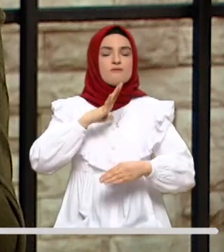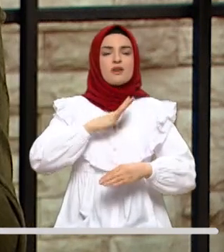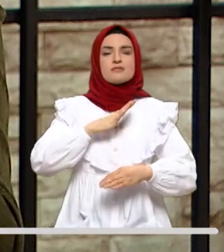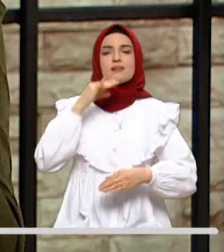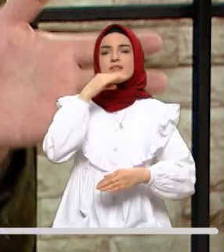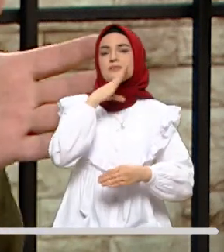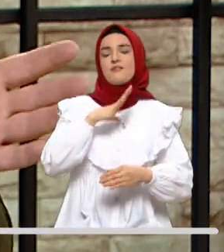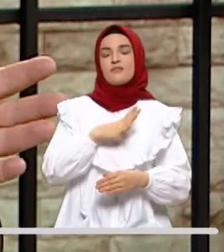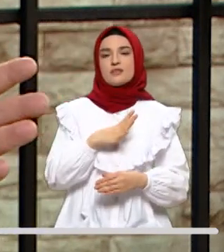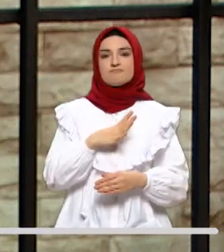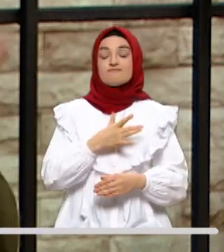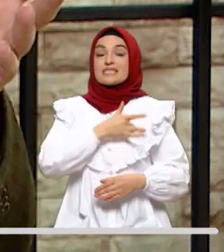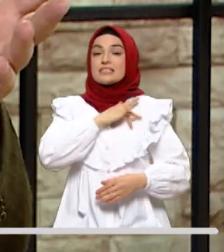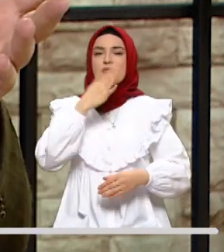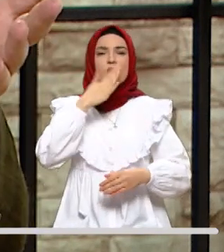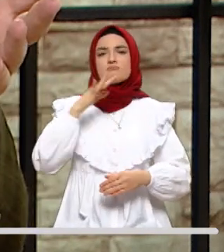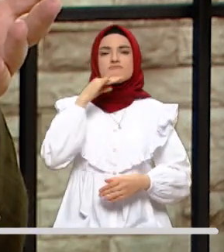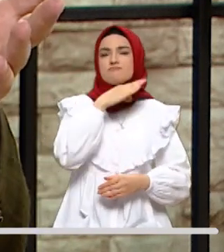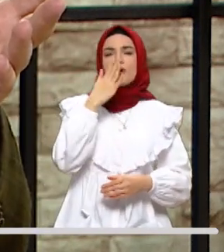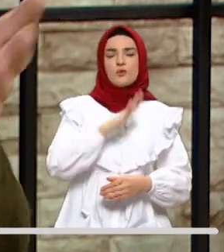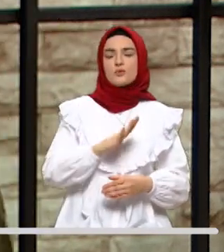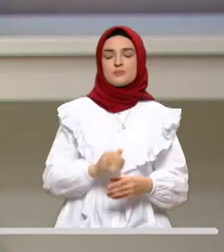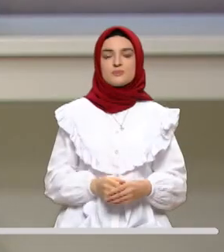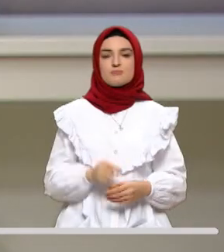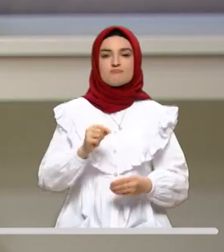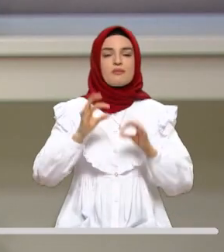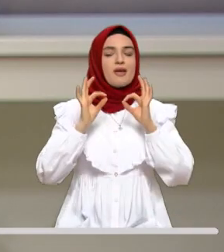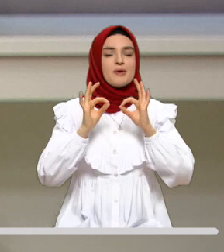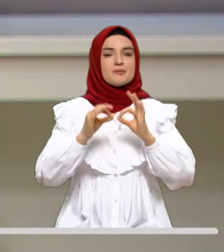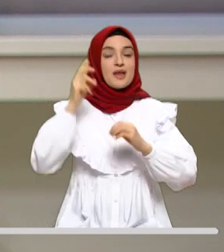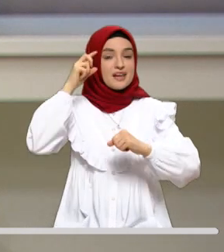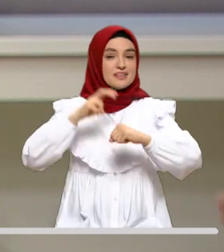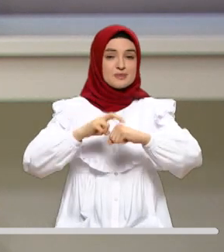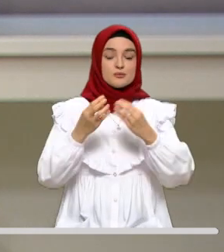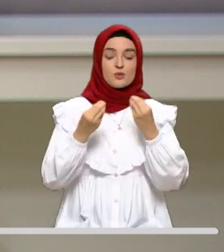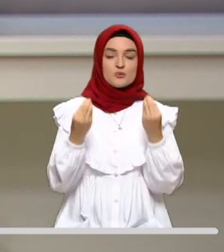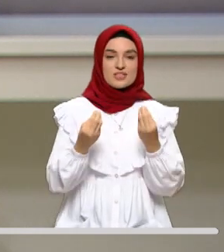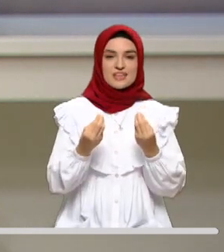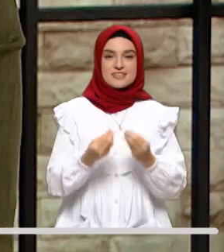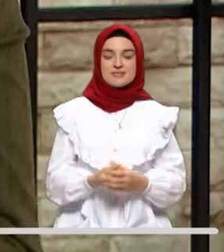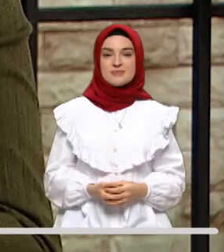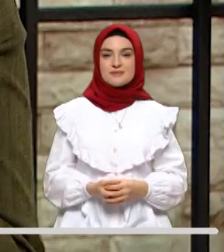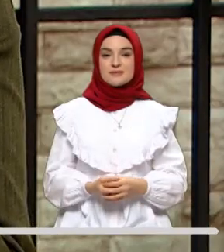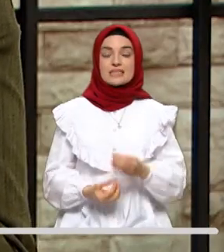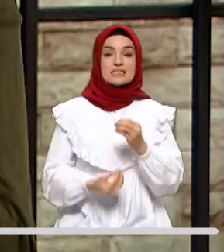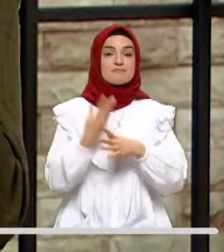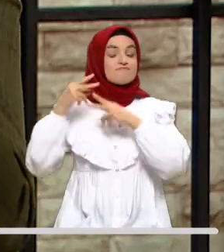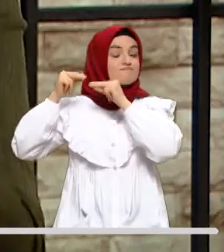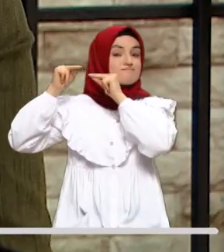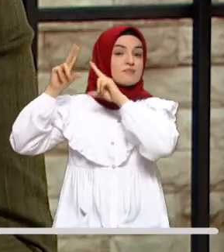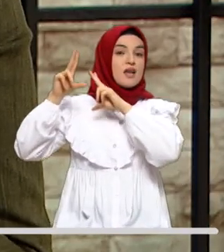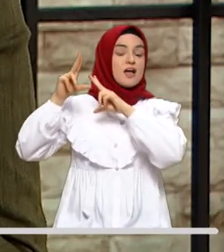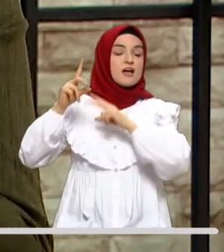vardır. İmanın yoksa imkanın da yoktur. Bunu her sabah hatırlamak evet. Ne kadar kıymetli olur tabii, hocam? Tabii. Sabah kalktık Cenab-ı Hak bize